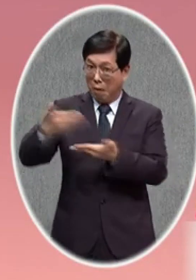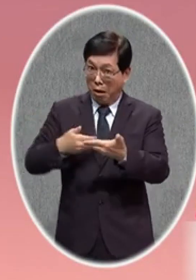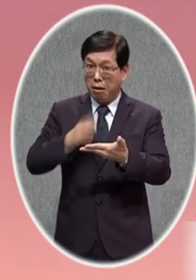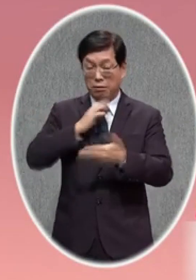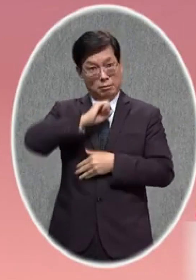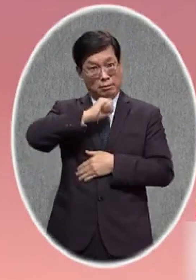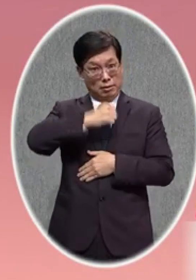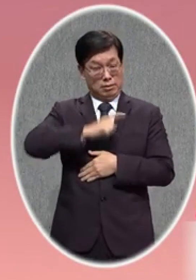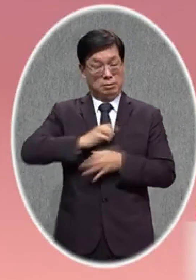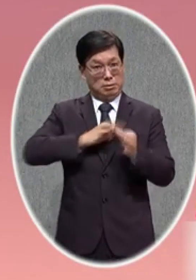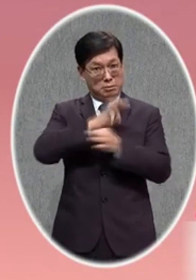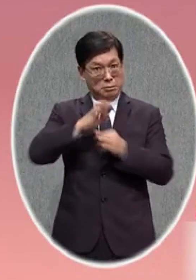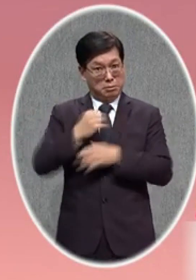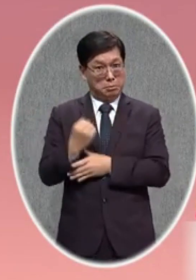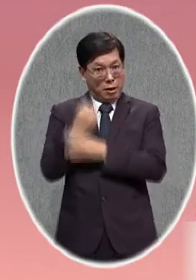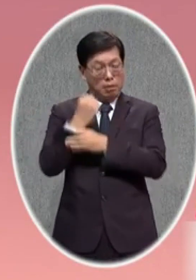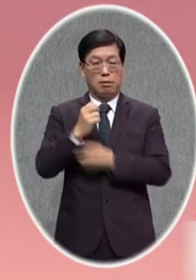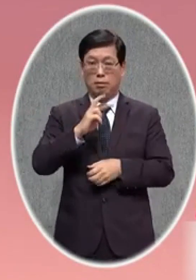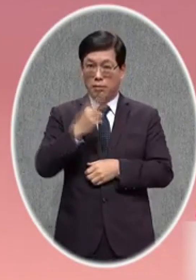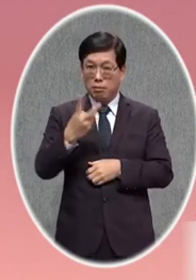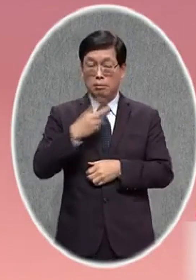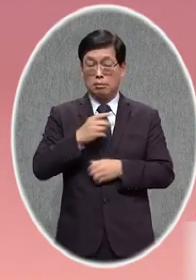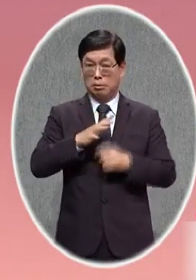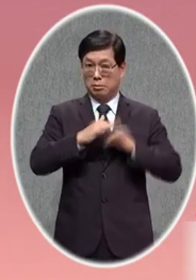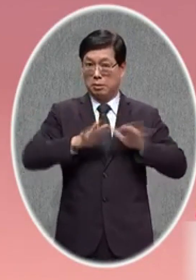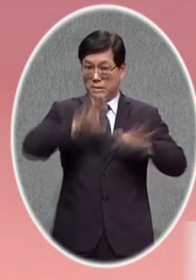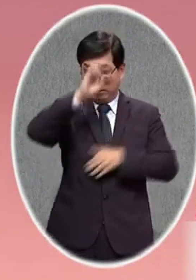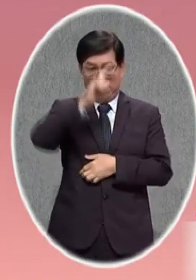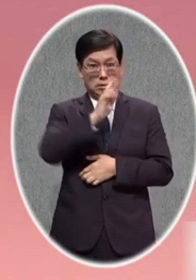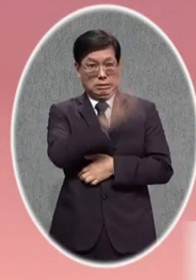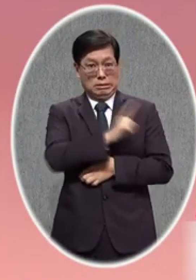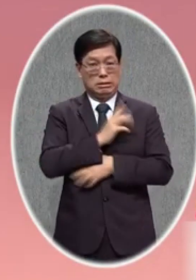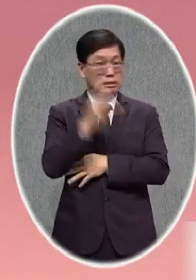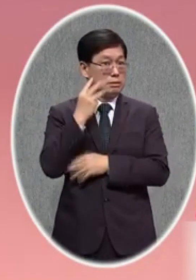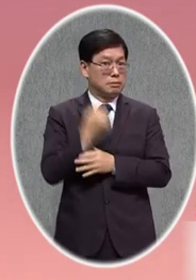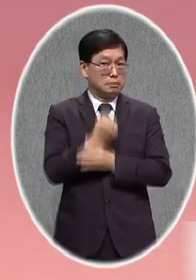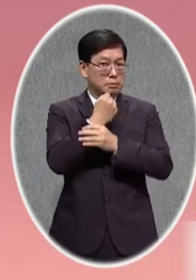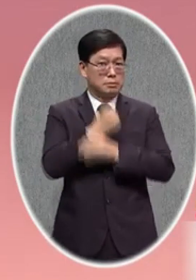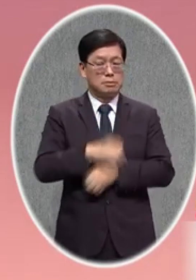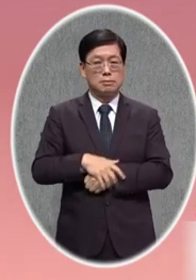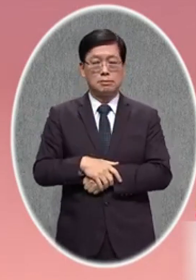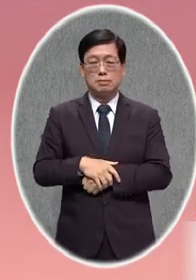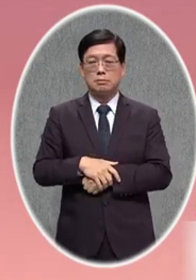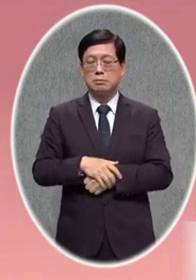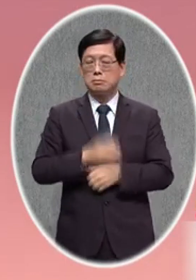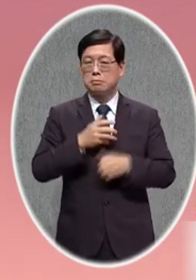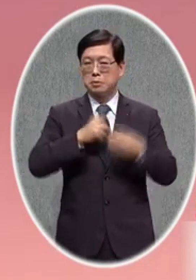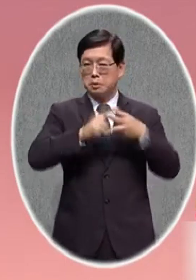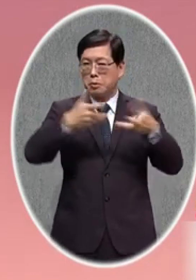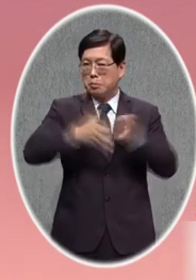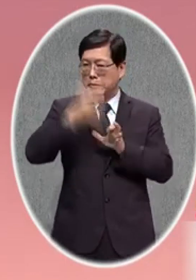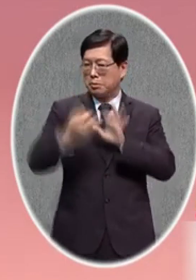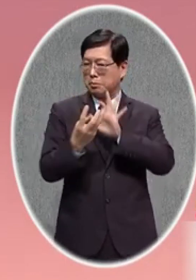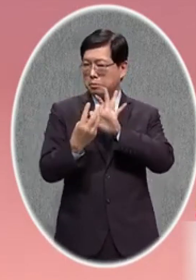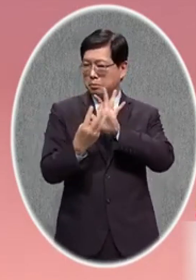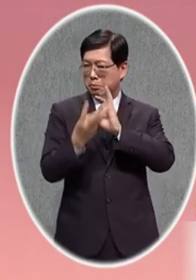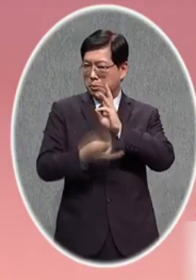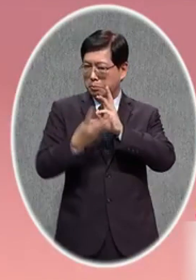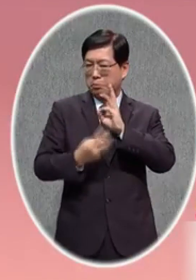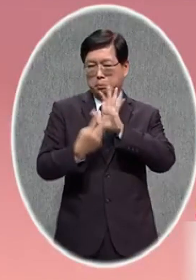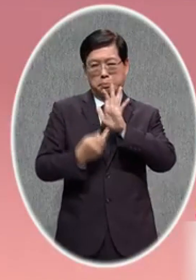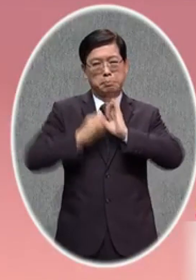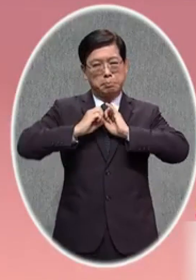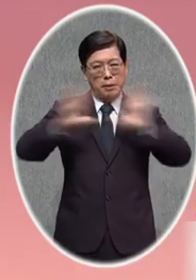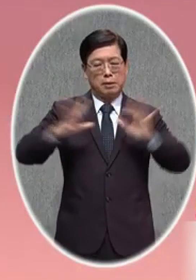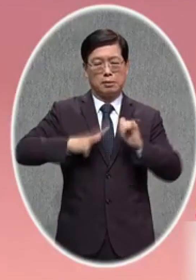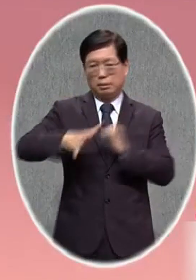是台湾的经济支持，还是民进党的政治支持？请王部长仔细的告诉